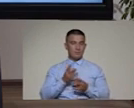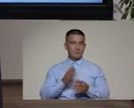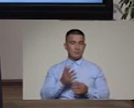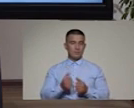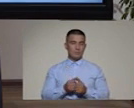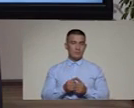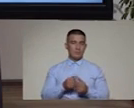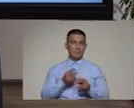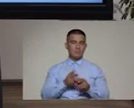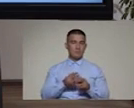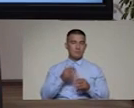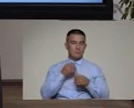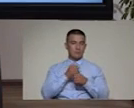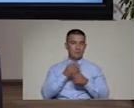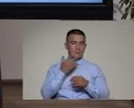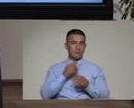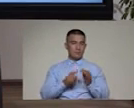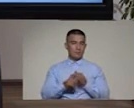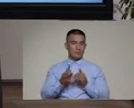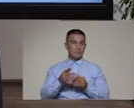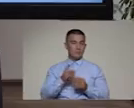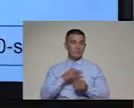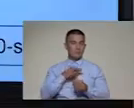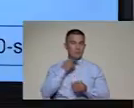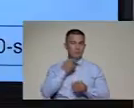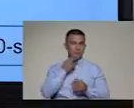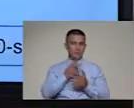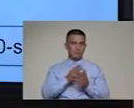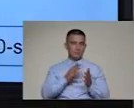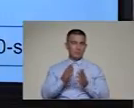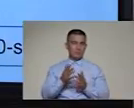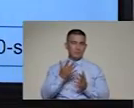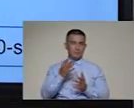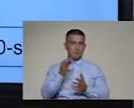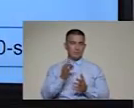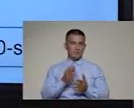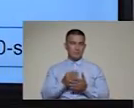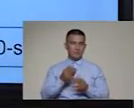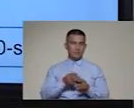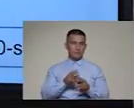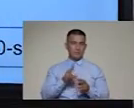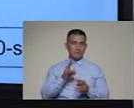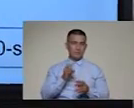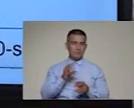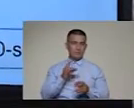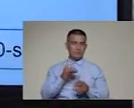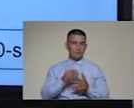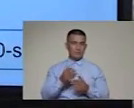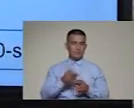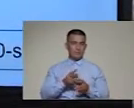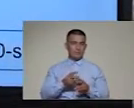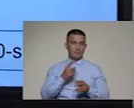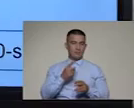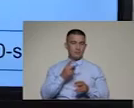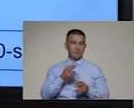Keling, laboratoriya mashg'ulotini bajarishda nimaga ahamiyat beramiz? Dastavval probirkaga 5% uyuvchi natriy eritmasidan 1-2